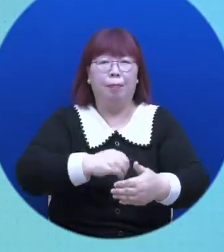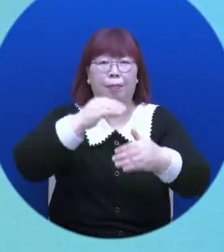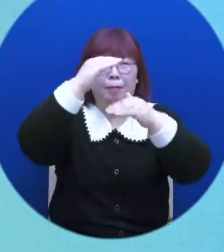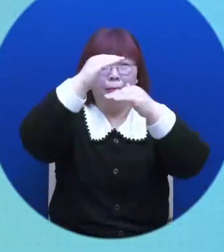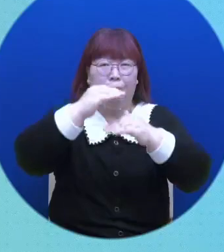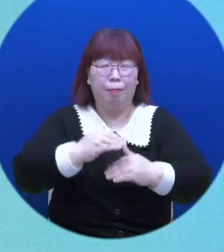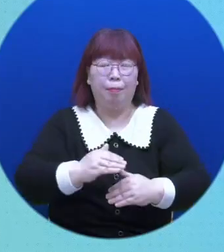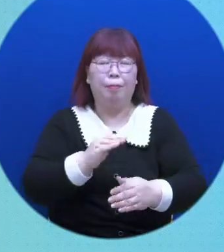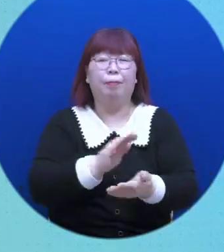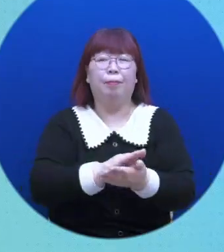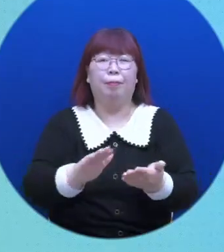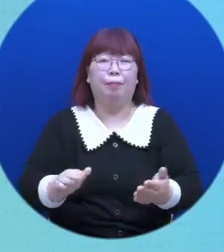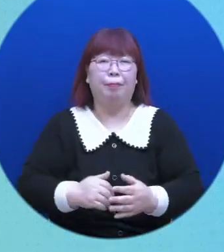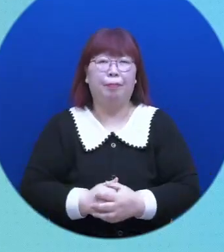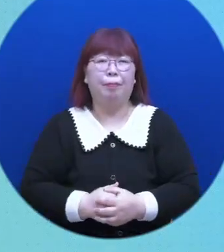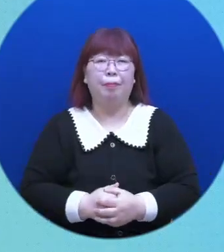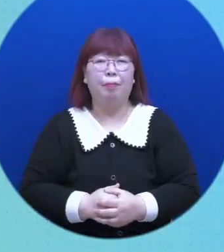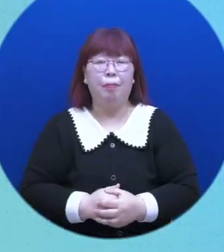내용물이에요.